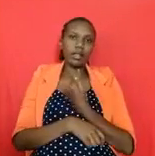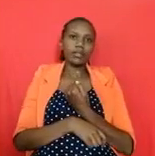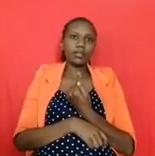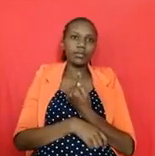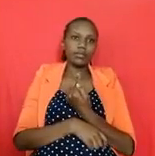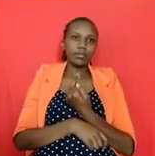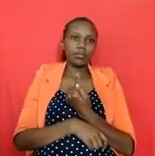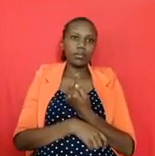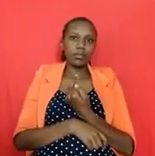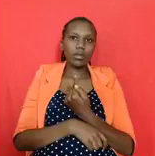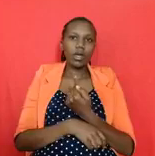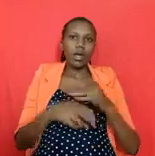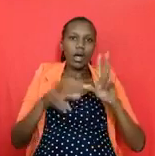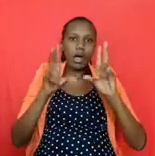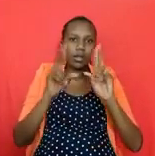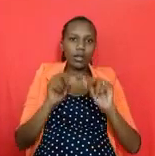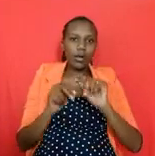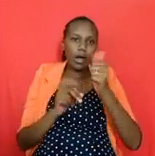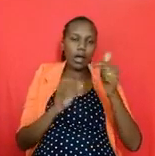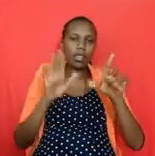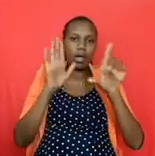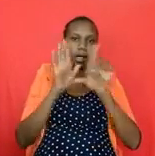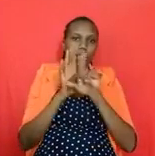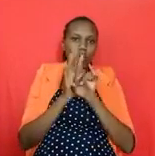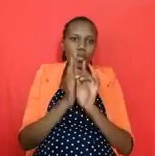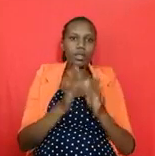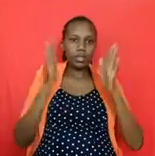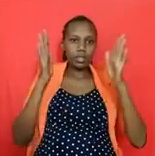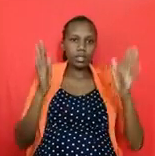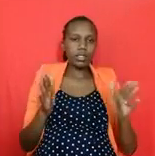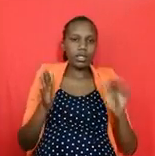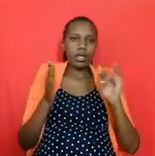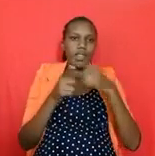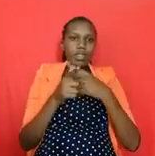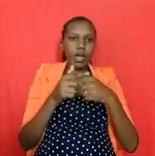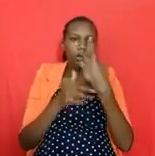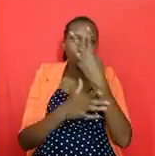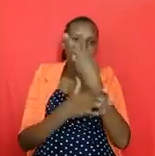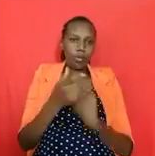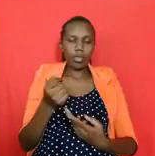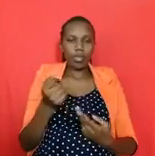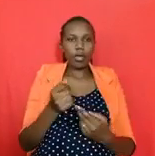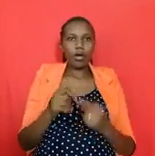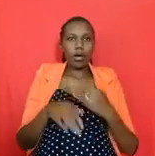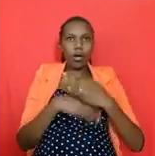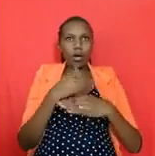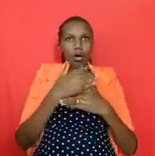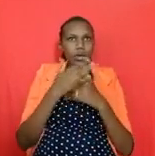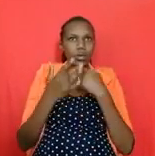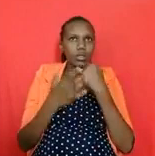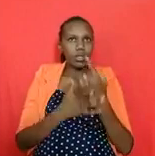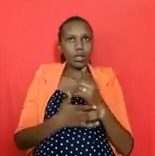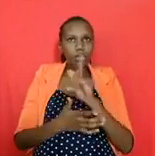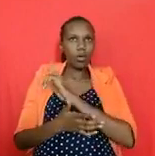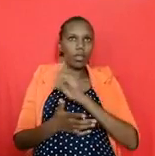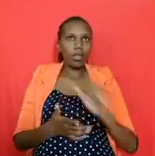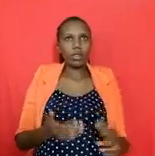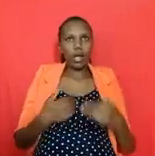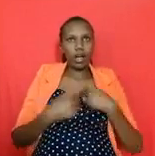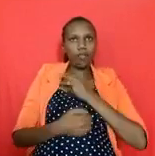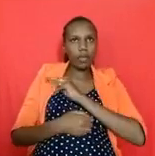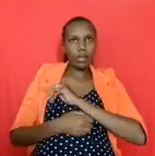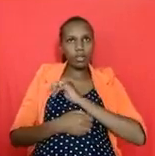mwene gũtirĩ rĩathani rĩngĩ inene kwĩ macio ithuothe hamwe tuge